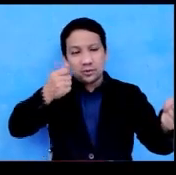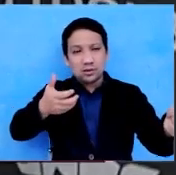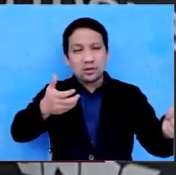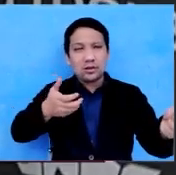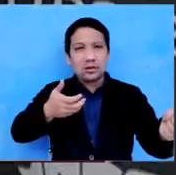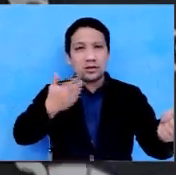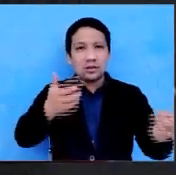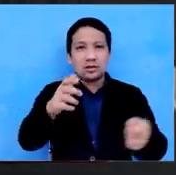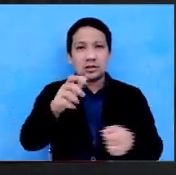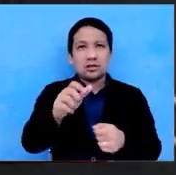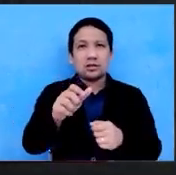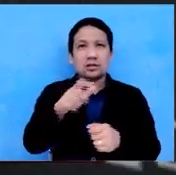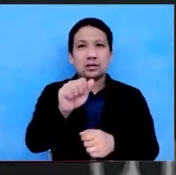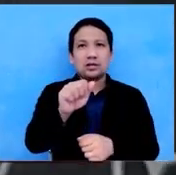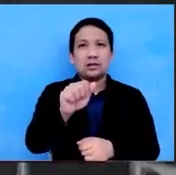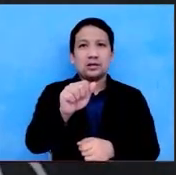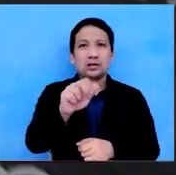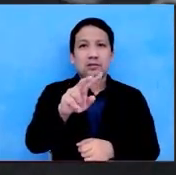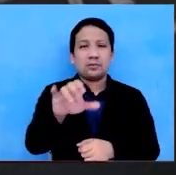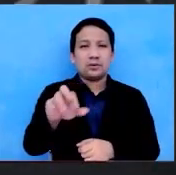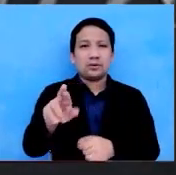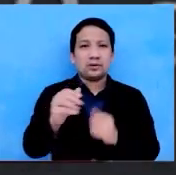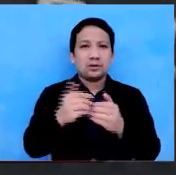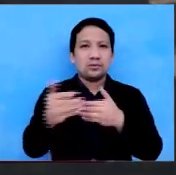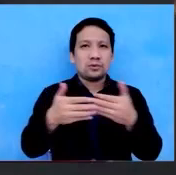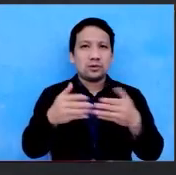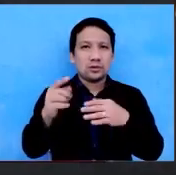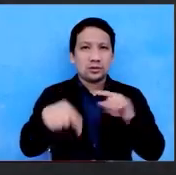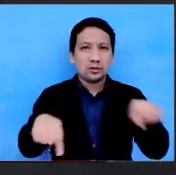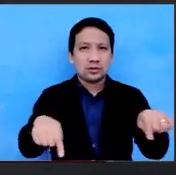Avengers movie at bumili rin sa iba't ibang